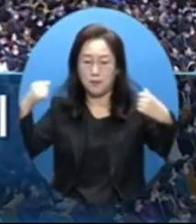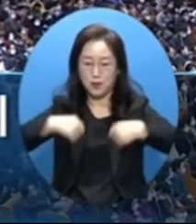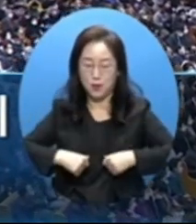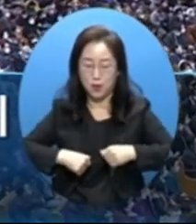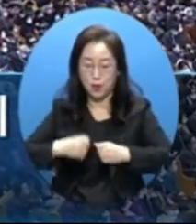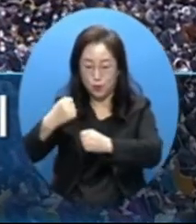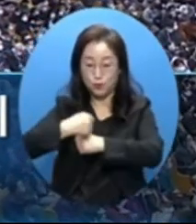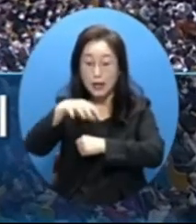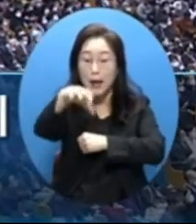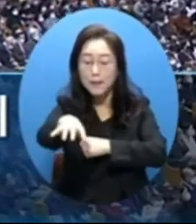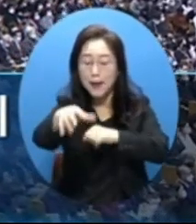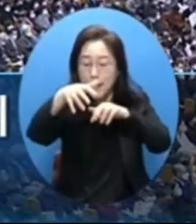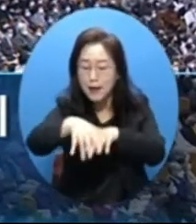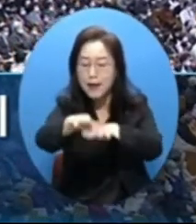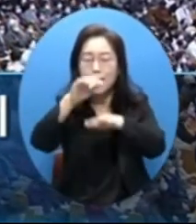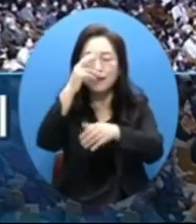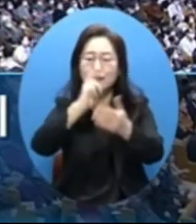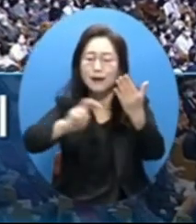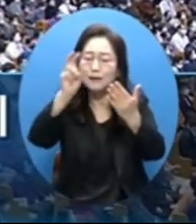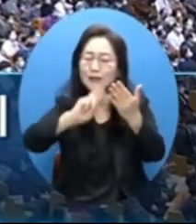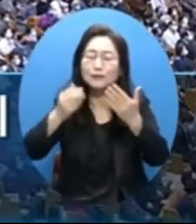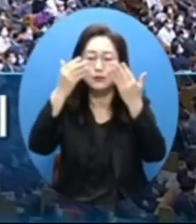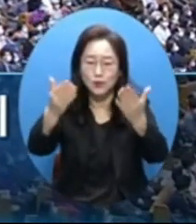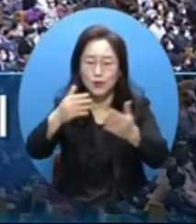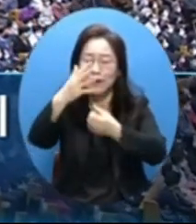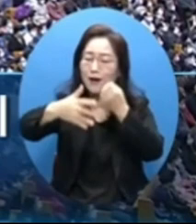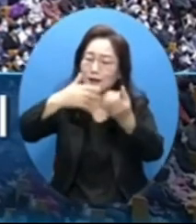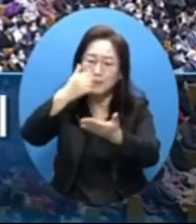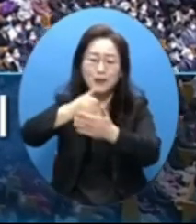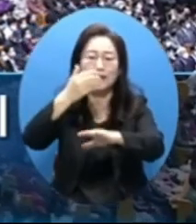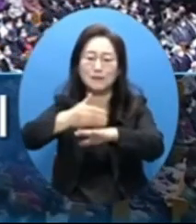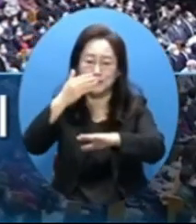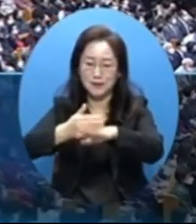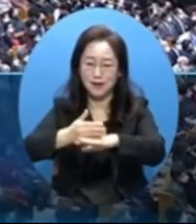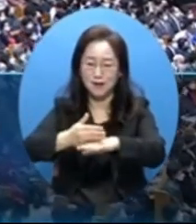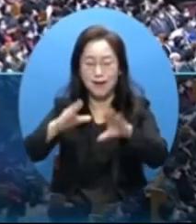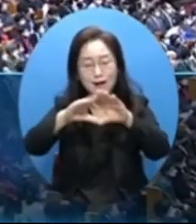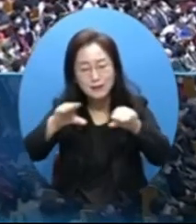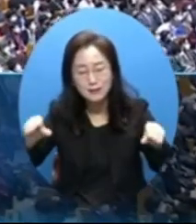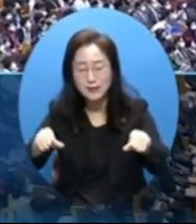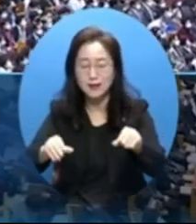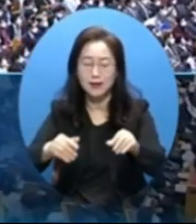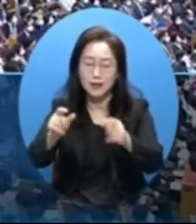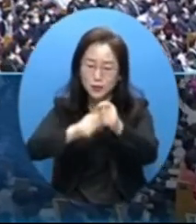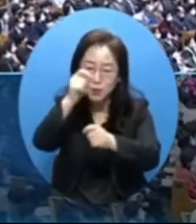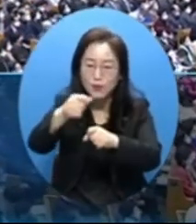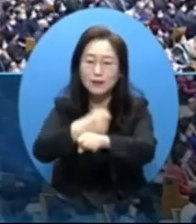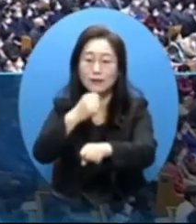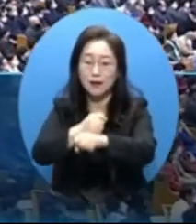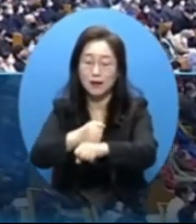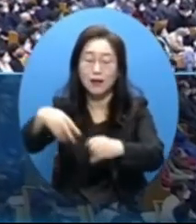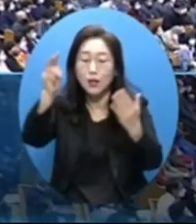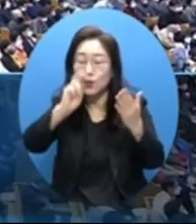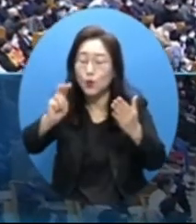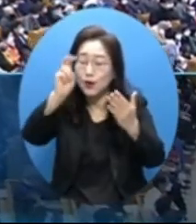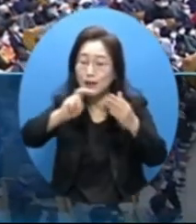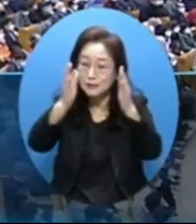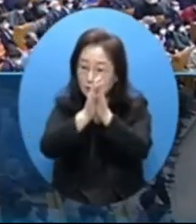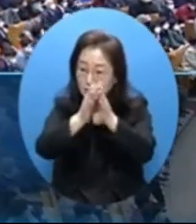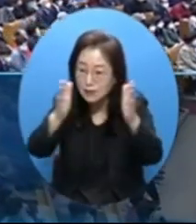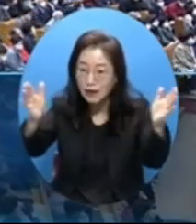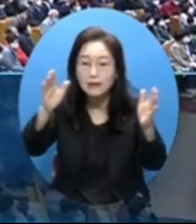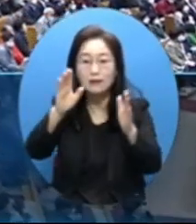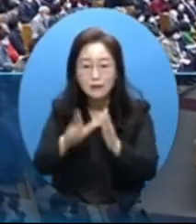군대 앞에서 행진하며 야위를 찬송하여 이르기를 이렇게 감사하세 그 인자심이 영원하다 하게 하였더니 그 노래와 찬송이 시작될